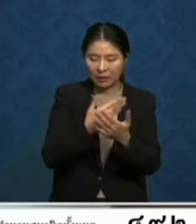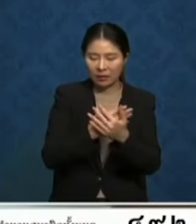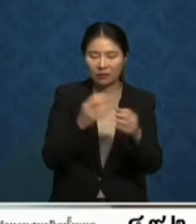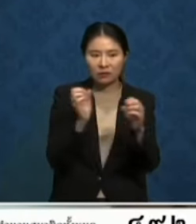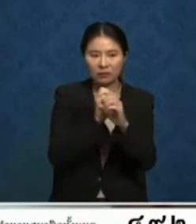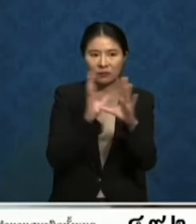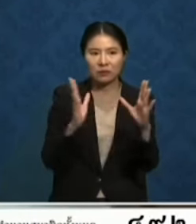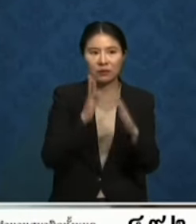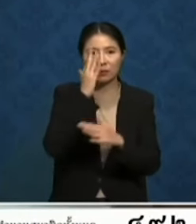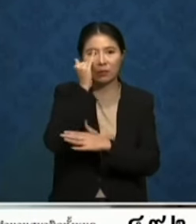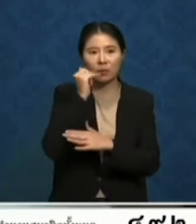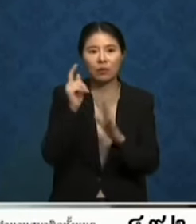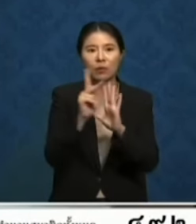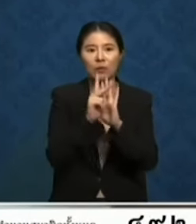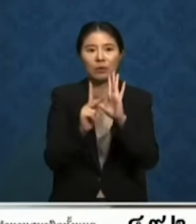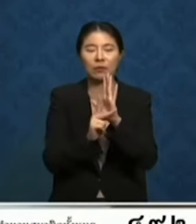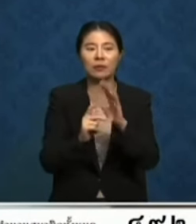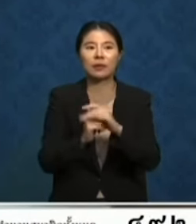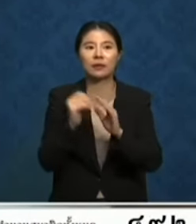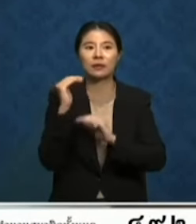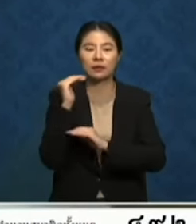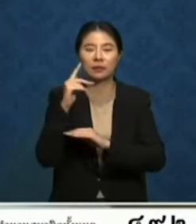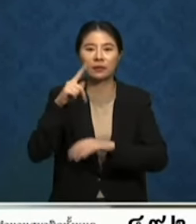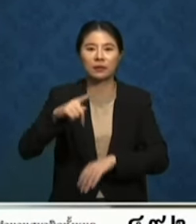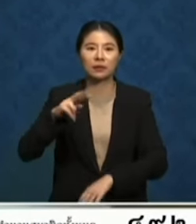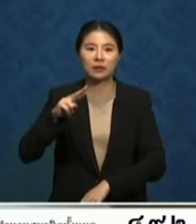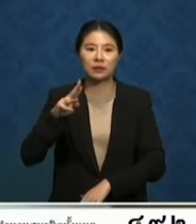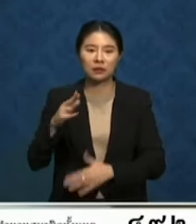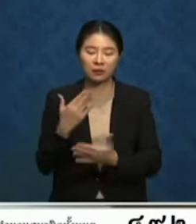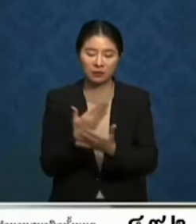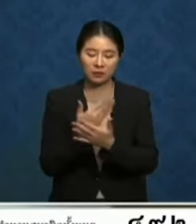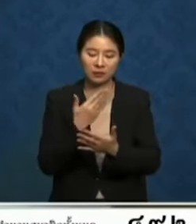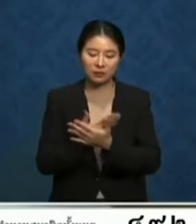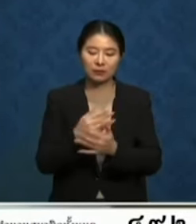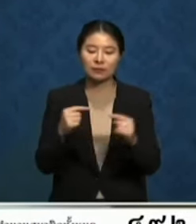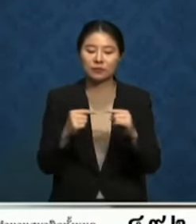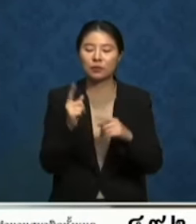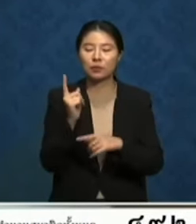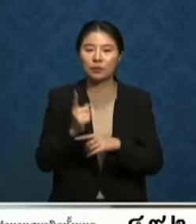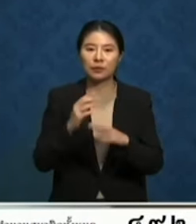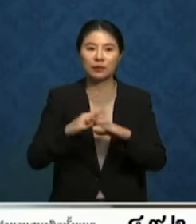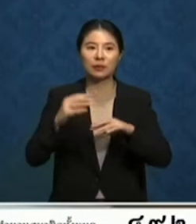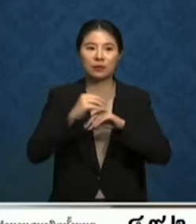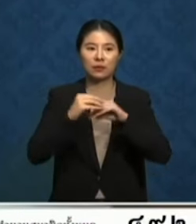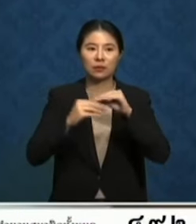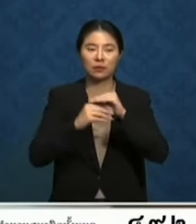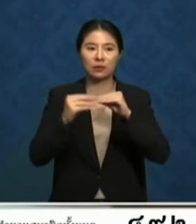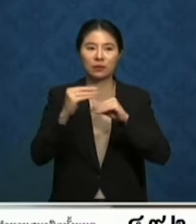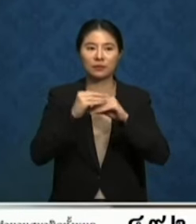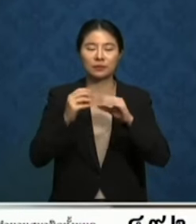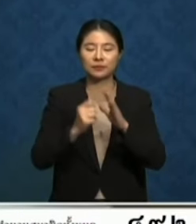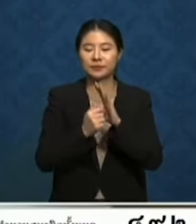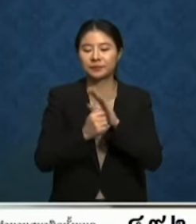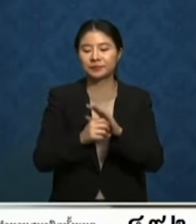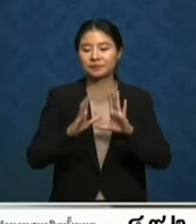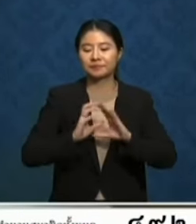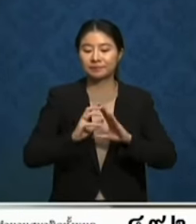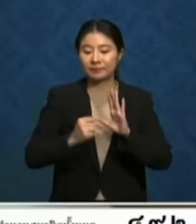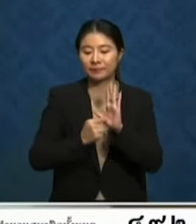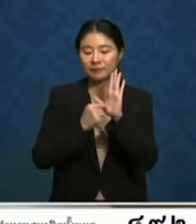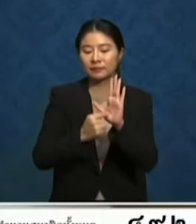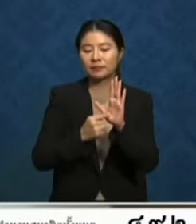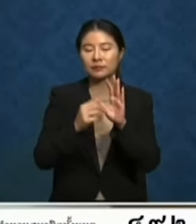ติเนี่ยมีกฎหมายกำหนดไว้ครับนำพ.ร.บ.วิธีการงบประมาณจะต้องมีการตั้งโครงการมีการเสนอความจำเป็นของโครง